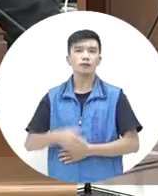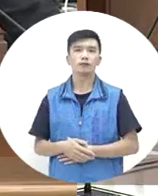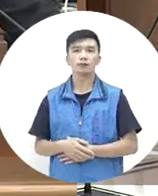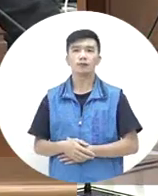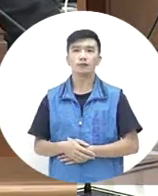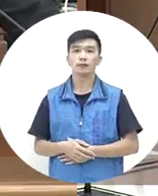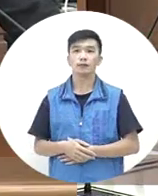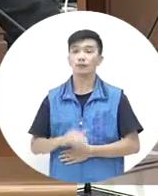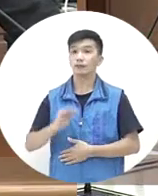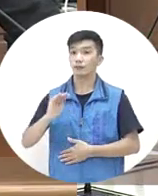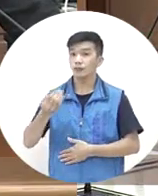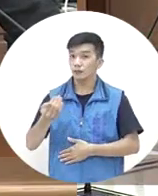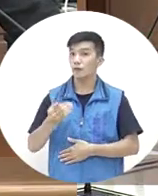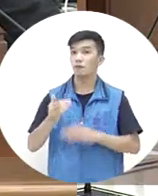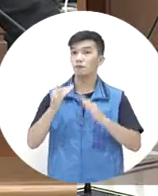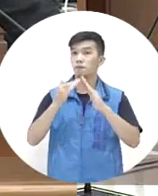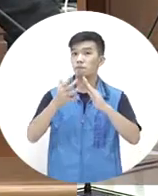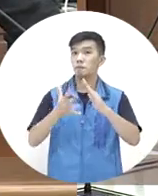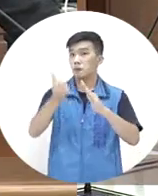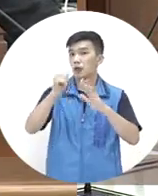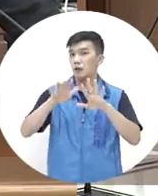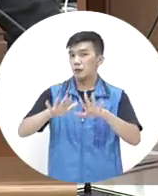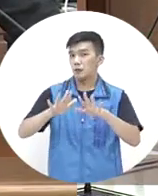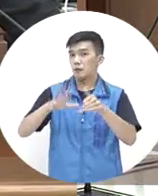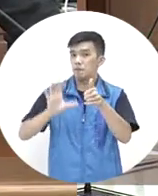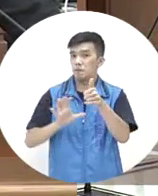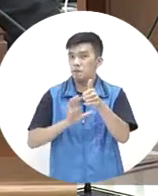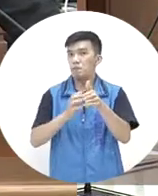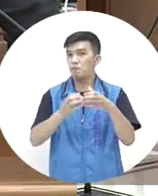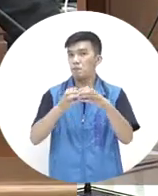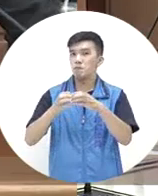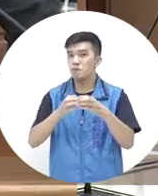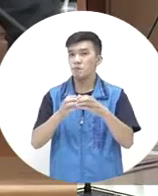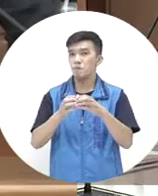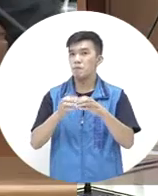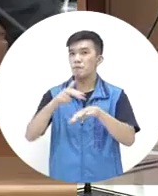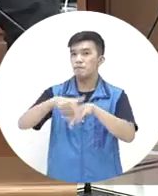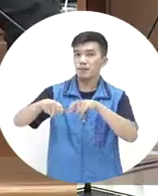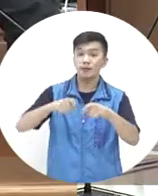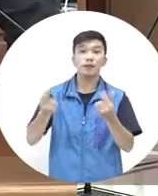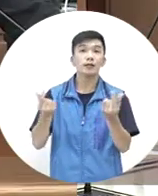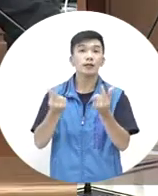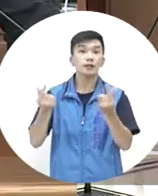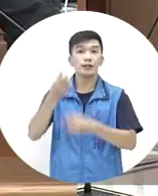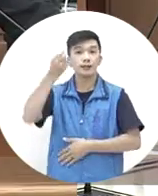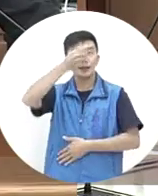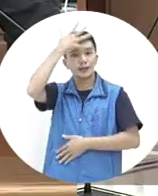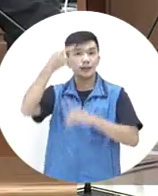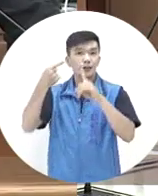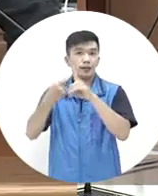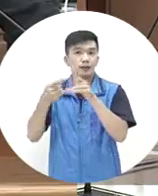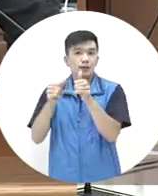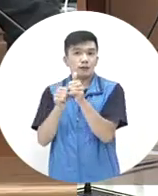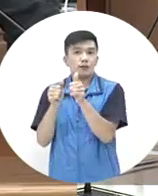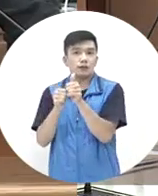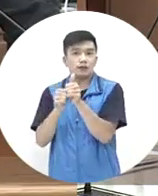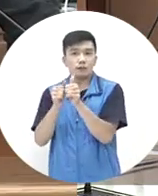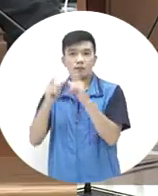呢，以侯家军目前的建制，包括三个这个年轻人的副发言人，其实我们都